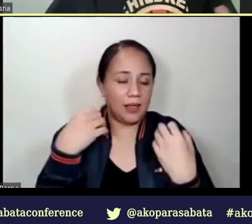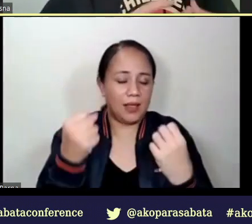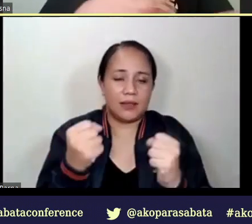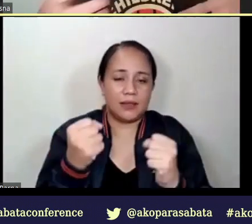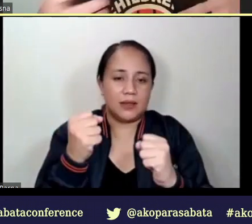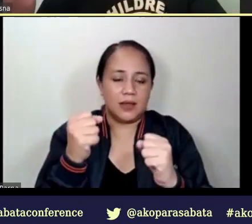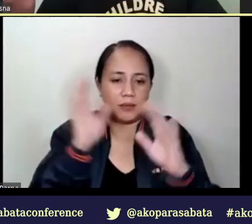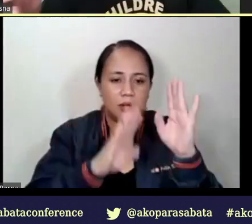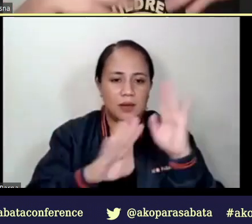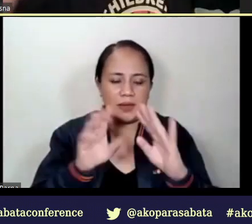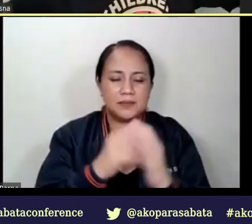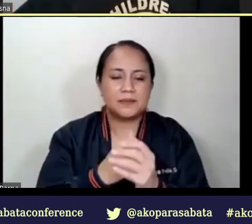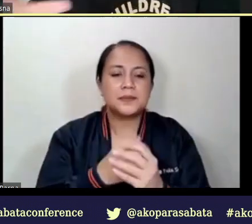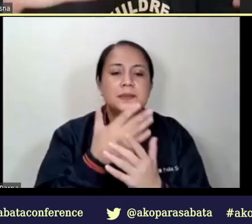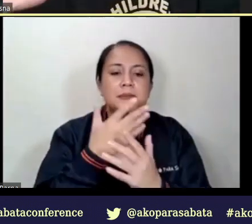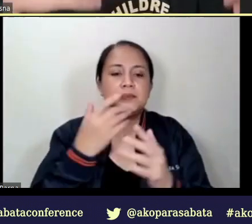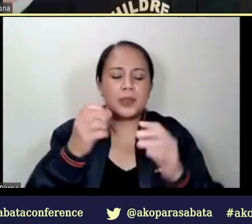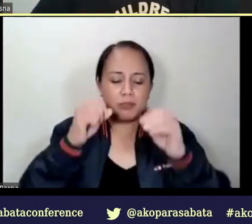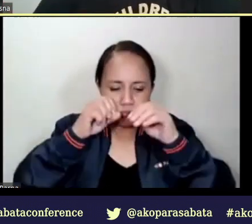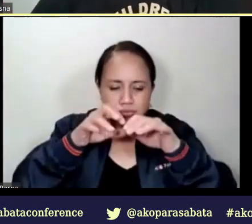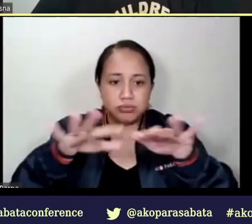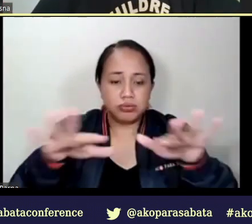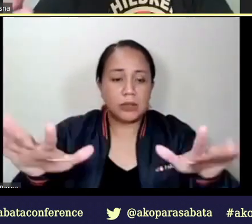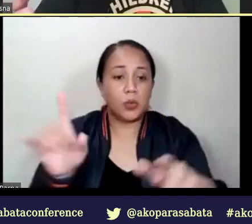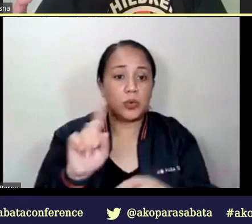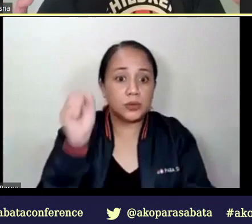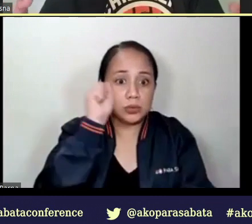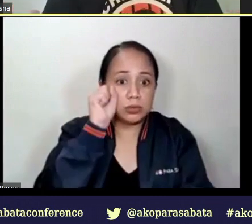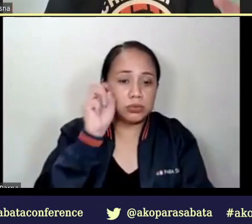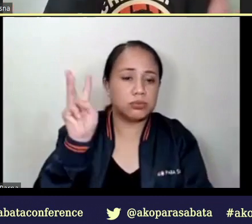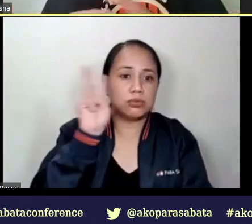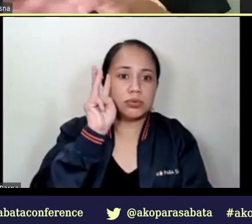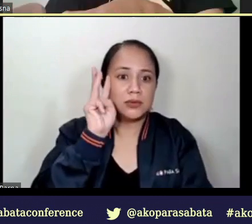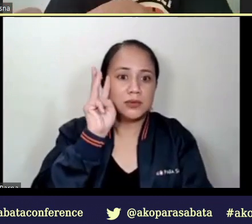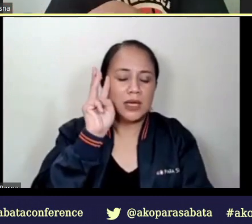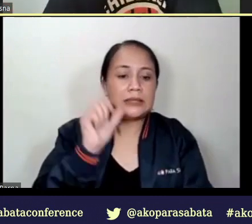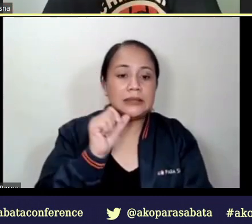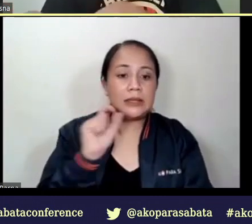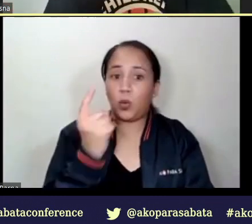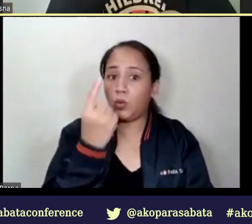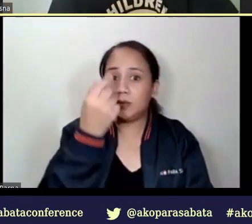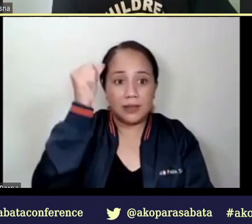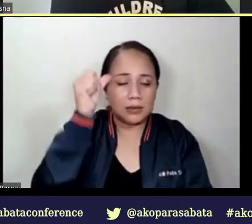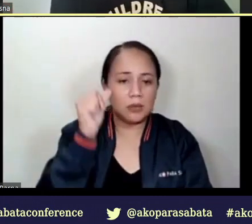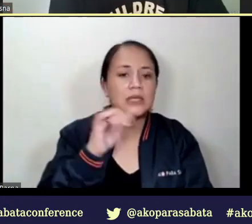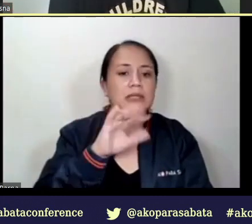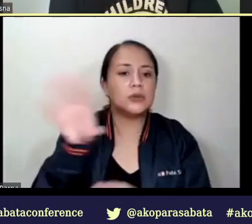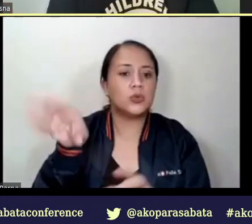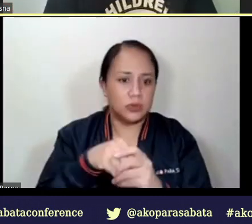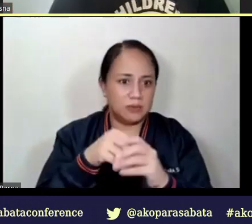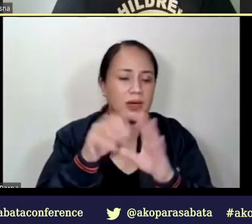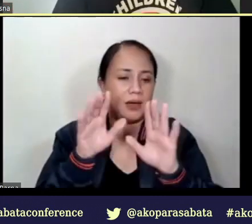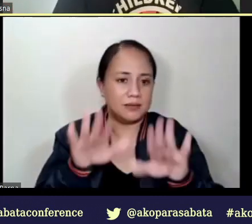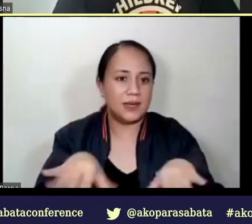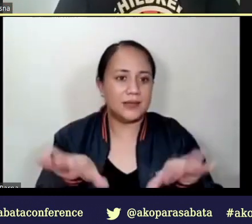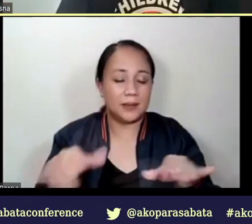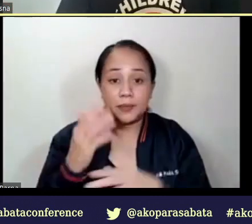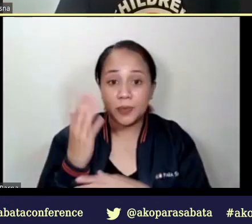maganda mag-spread tayo ng awareness, para mamulat, hindi lang syempre yung mga matatanda, pati na rin yung mga bata. Sapagkat